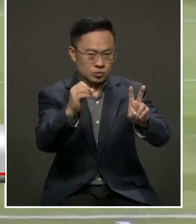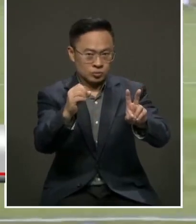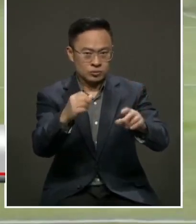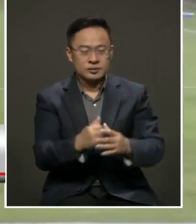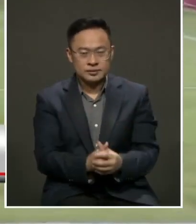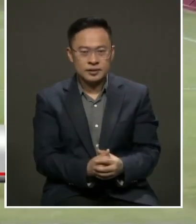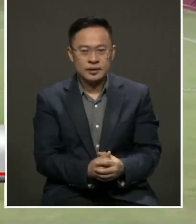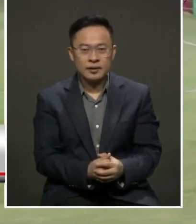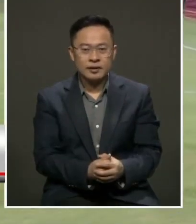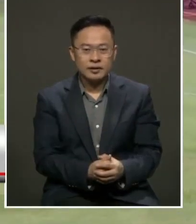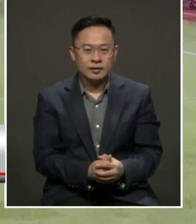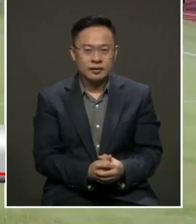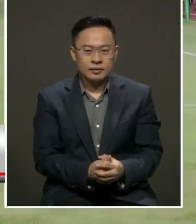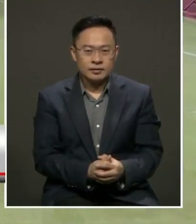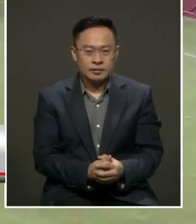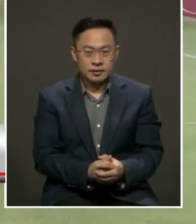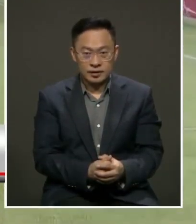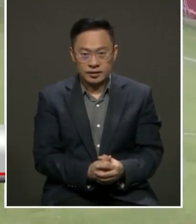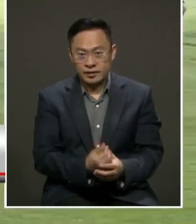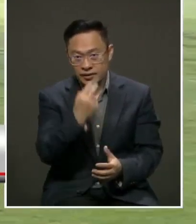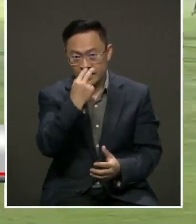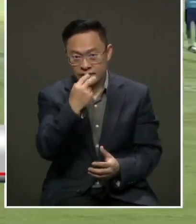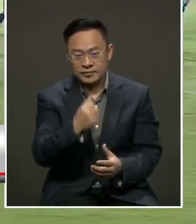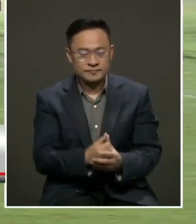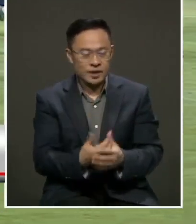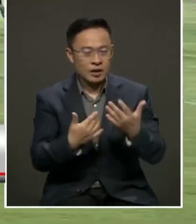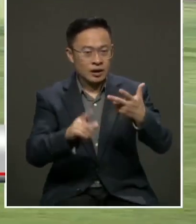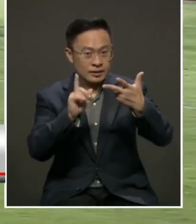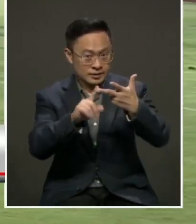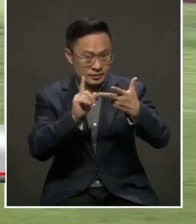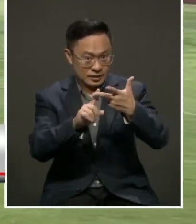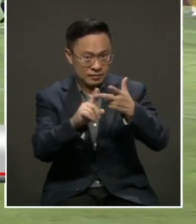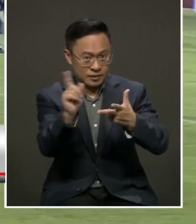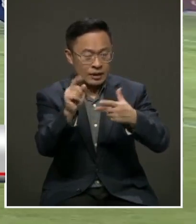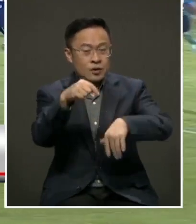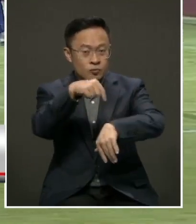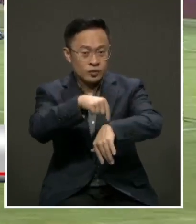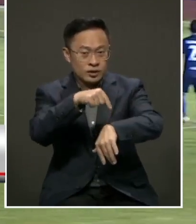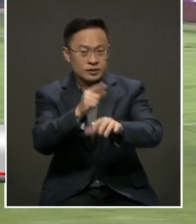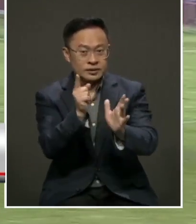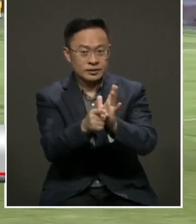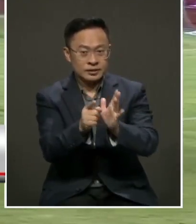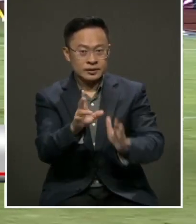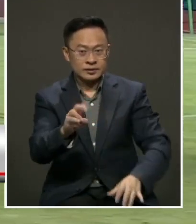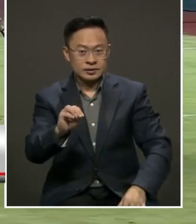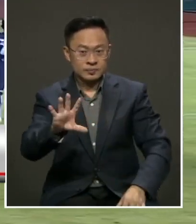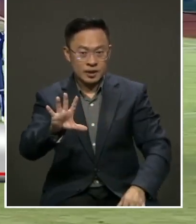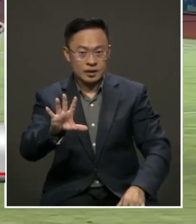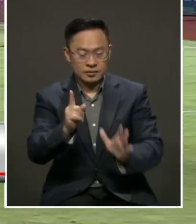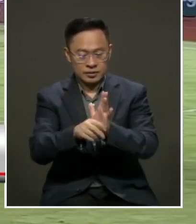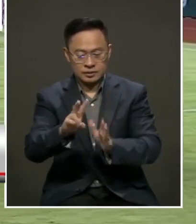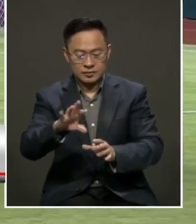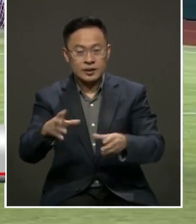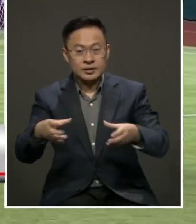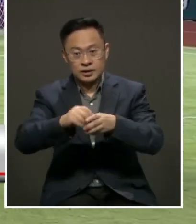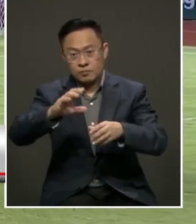น2-0ค่ะนี่เป็นทางดุมบูย่านะที่ทำประตูได้จากนั้นนาทีที่75ค่ะบุรีรัมย์มาได้ประตูปิดท้ายจากจังห